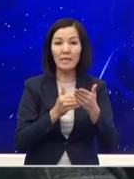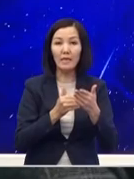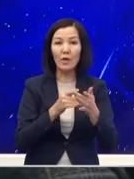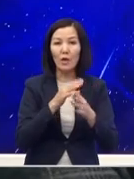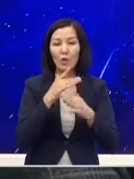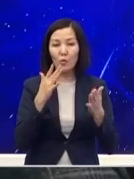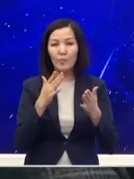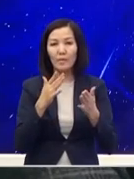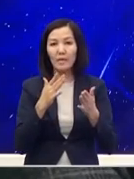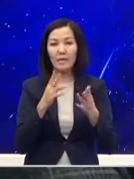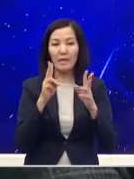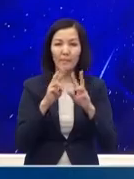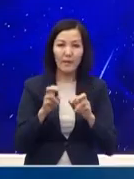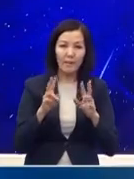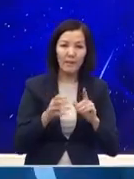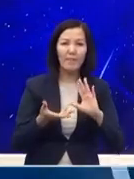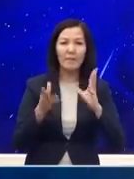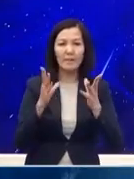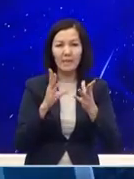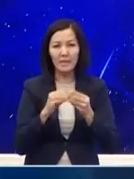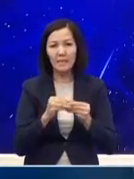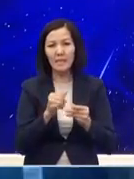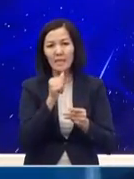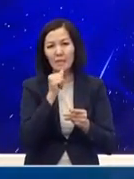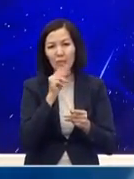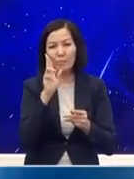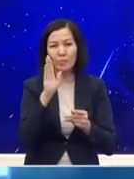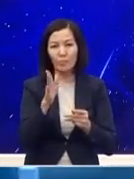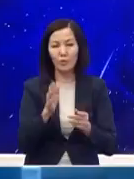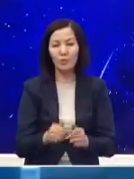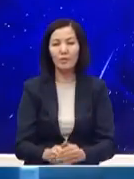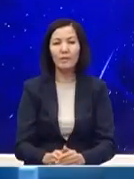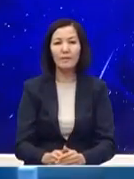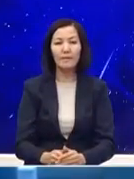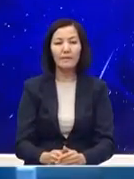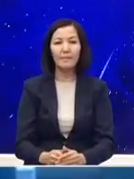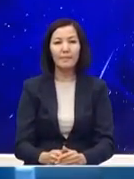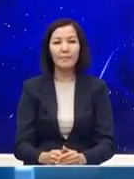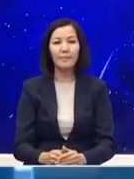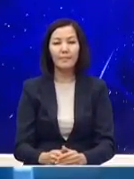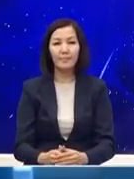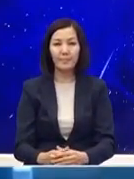талай тартысы болатыны анық. Әзиза Ғазезқызы, Ринат Өтеев, Нұр Сұлтан.